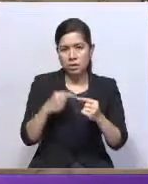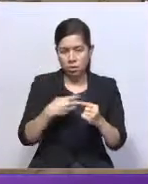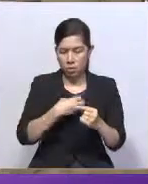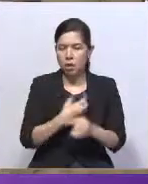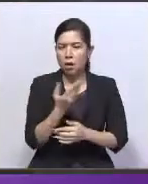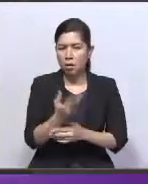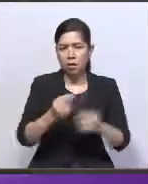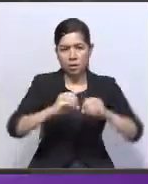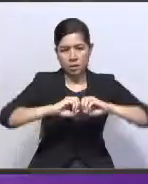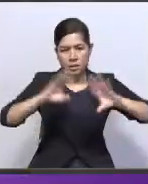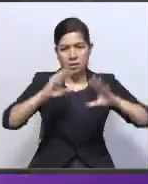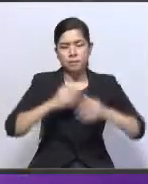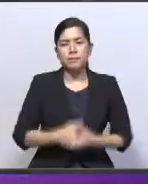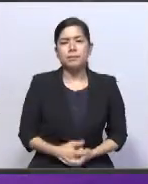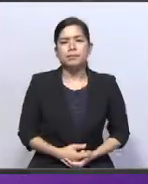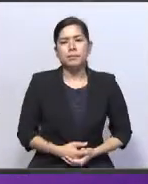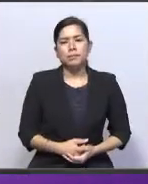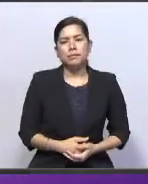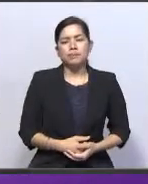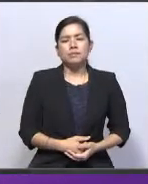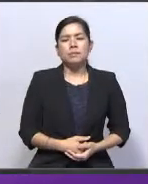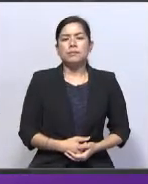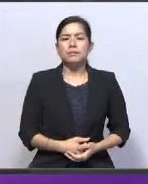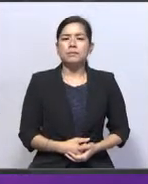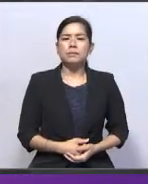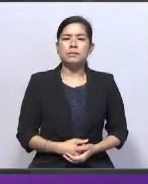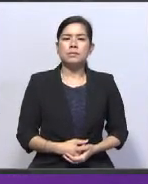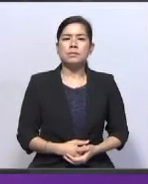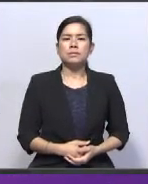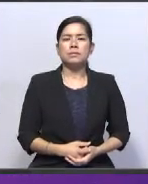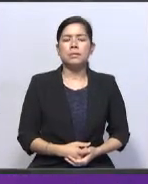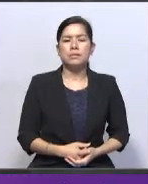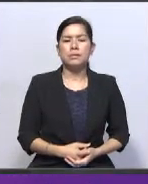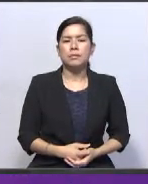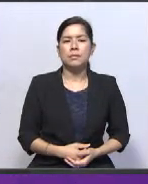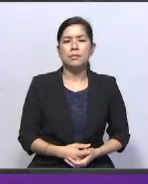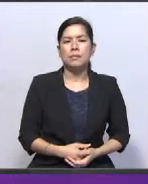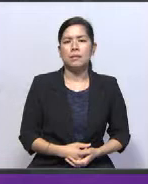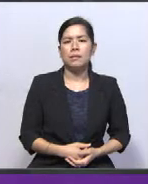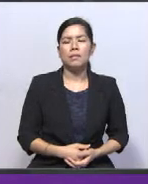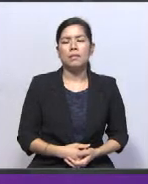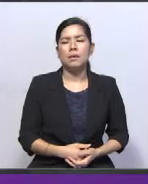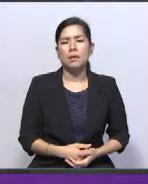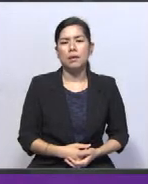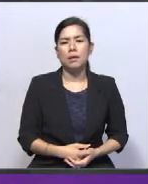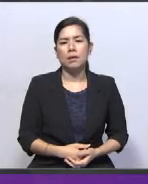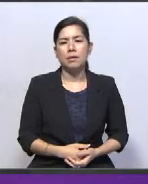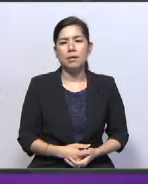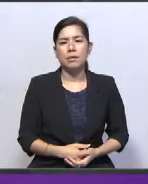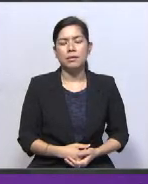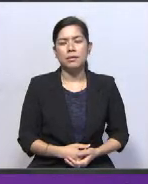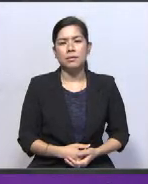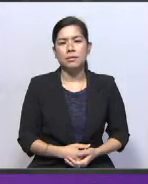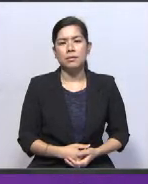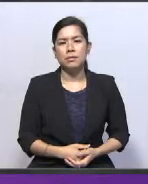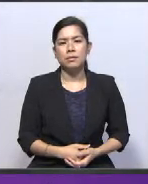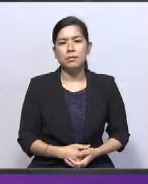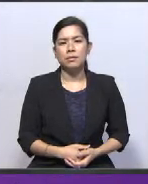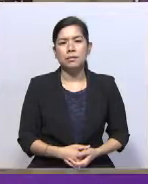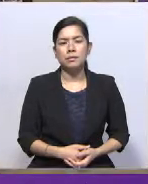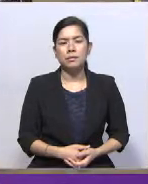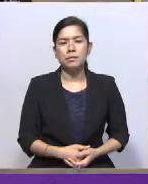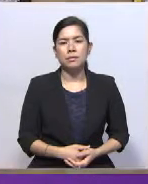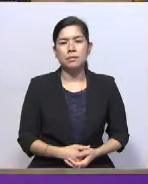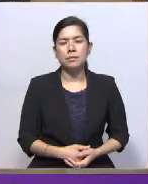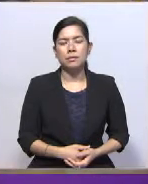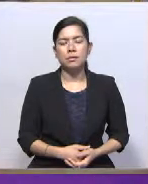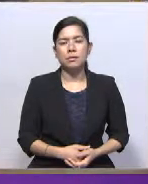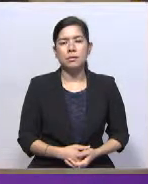ตเรื่องนี้เ